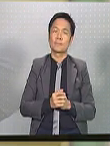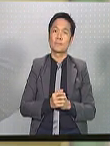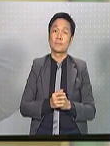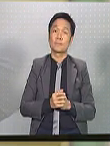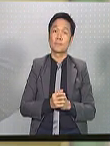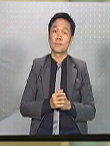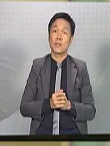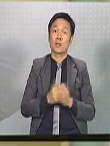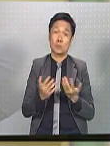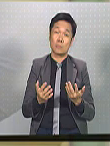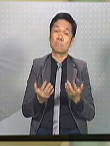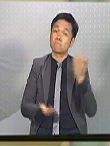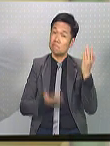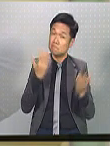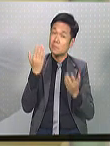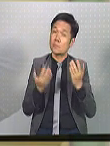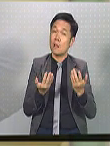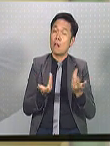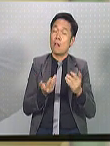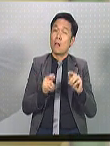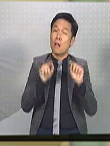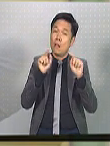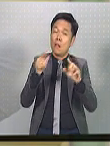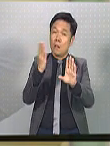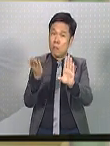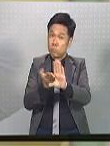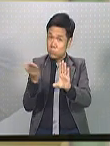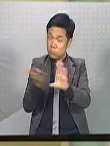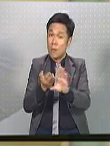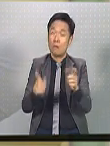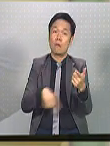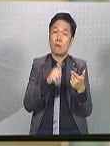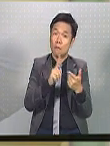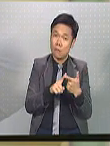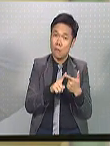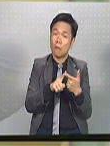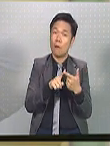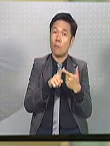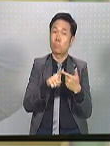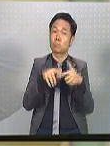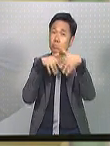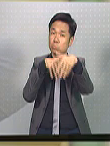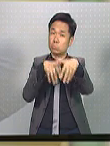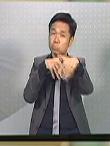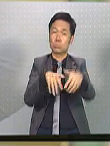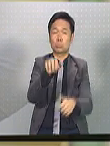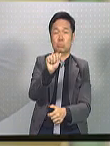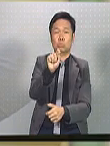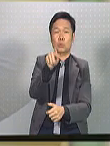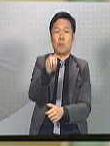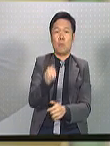Hai akan berlaku kesesakan di bank dan juga di ice machine